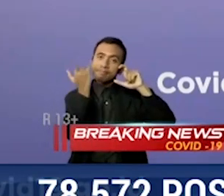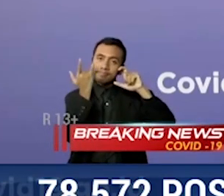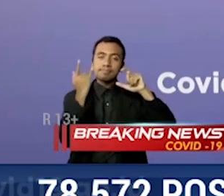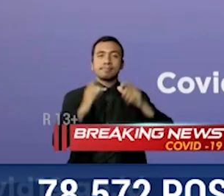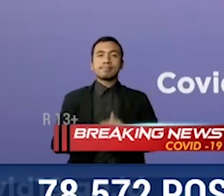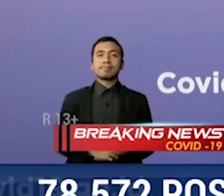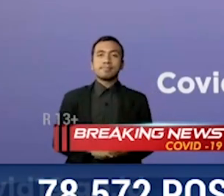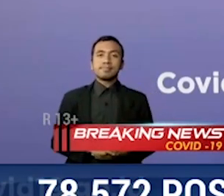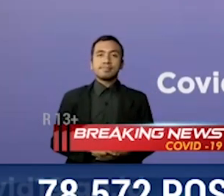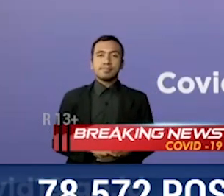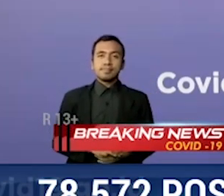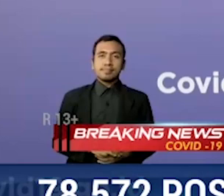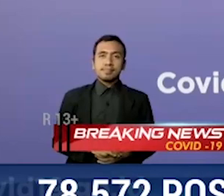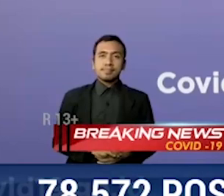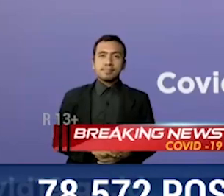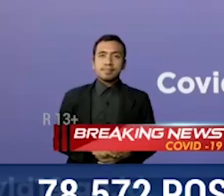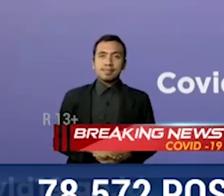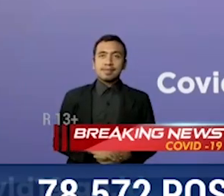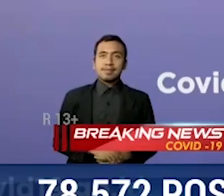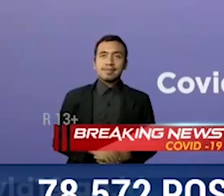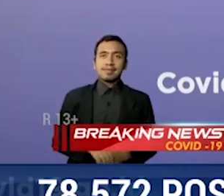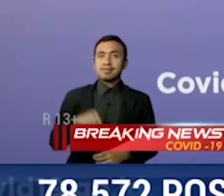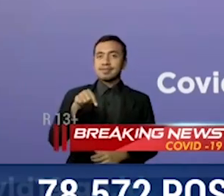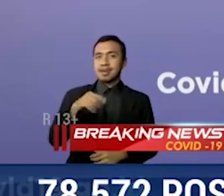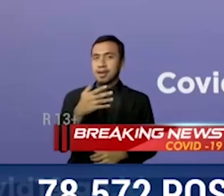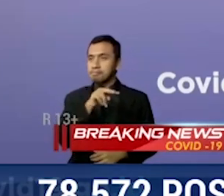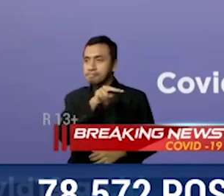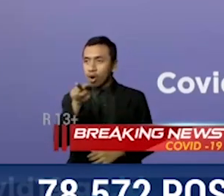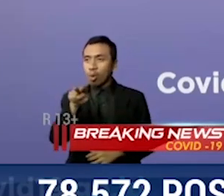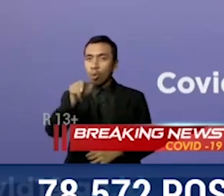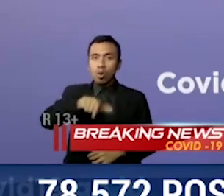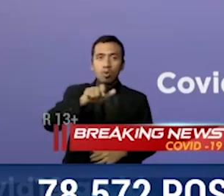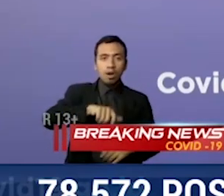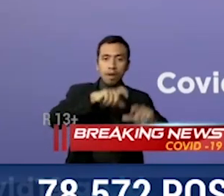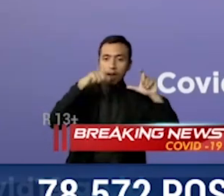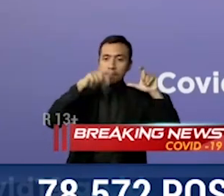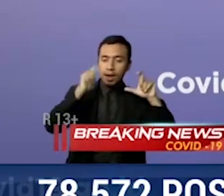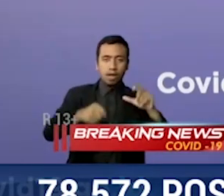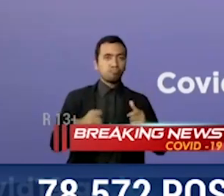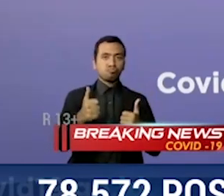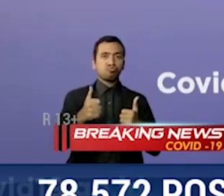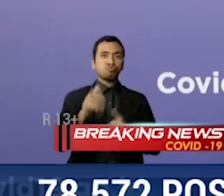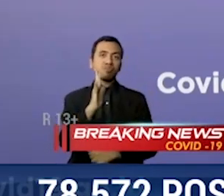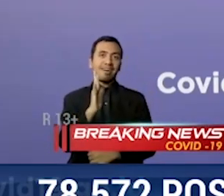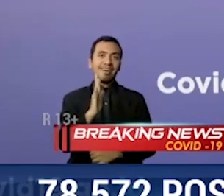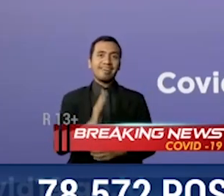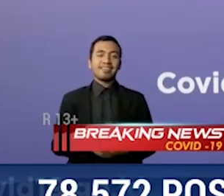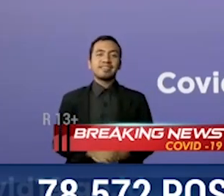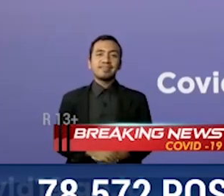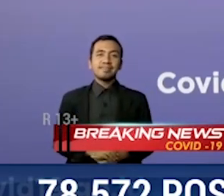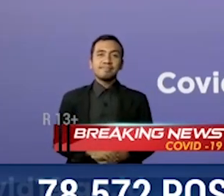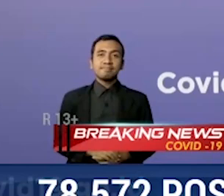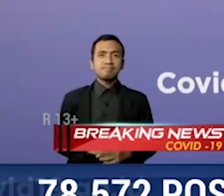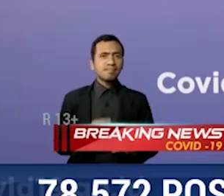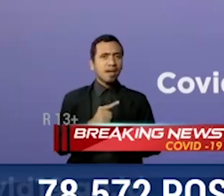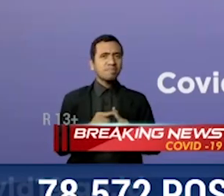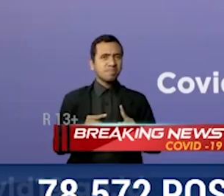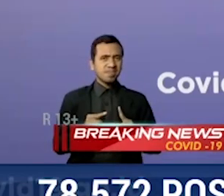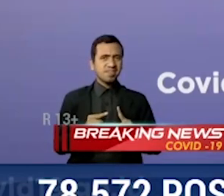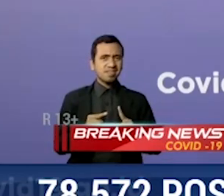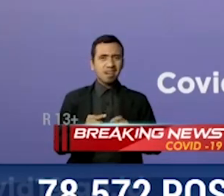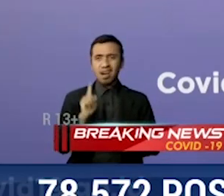Karena sekarang kesadaran menggunakan masker Kami lihat sudah mulai cukup bagus namun masih banyak kita